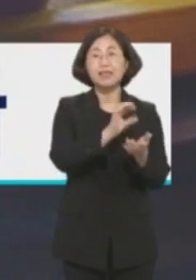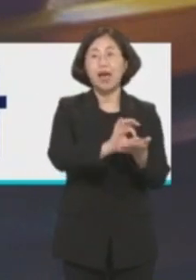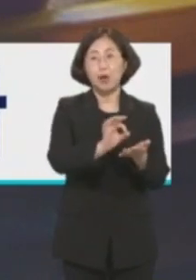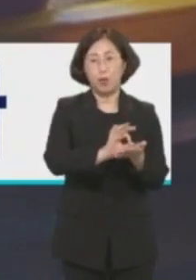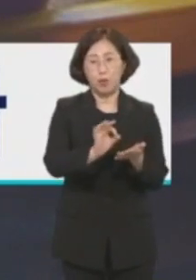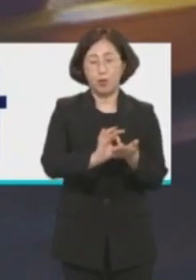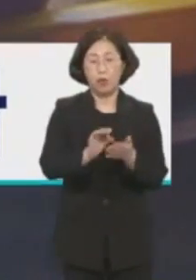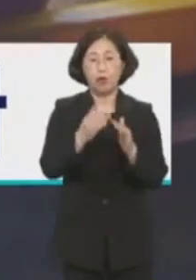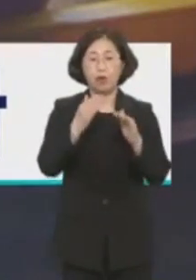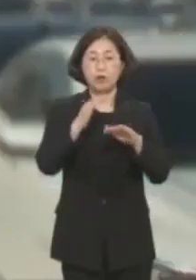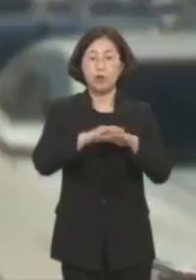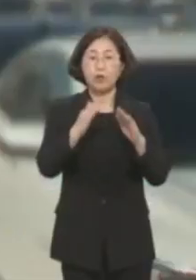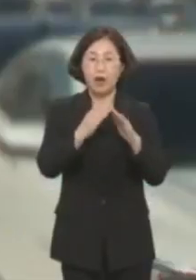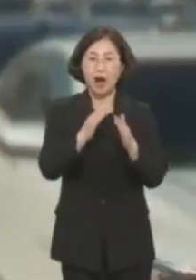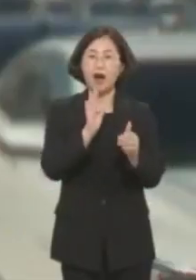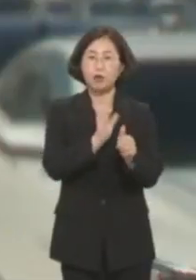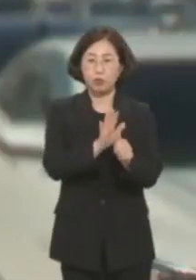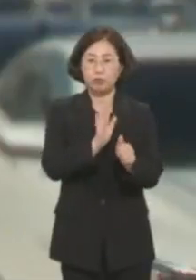기자입니다.